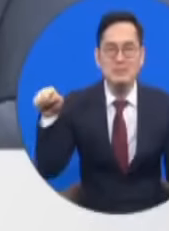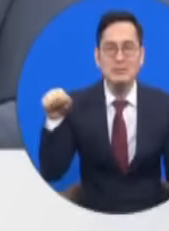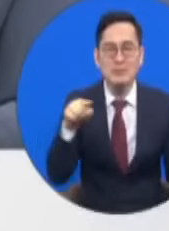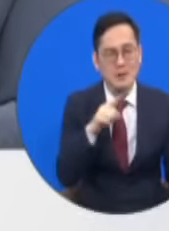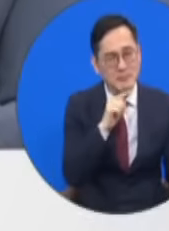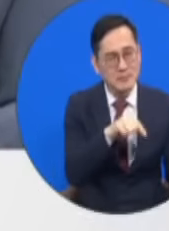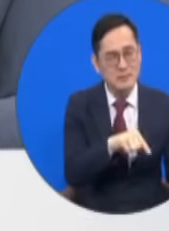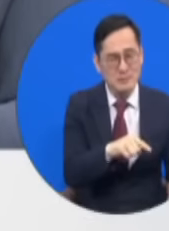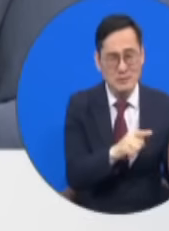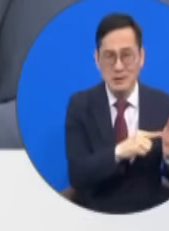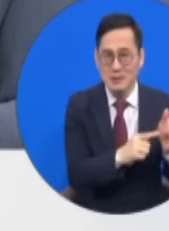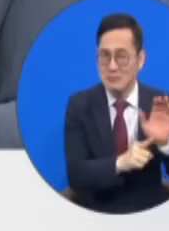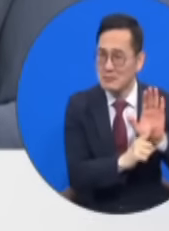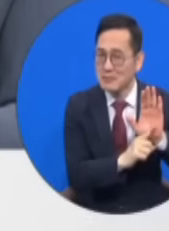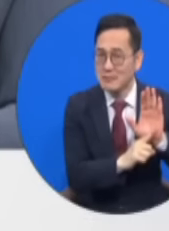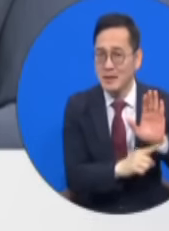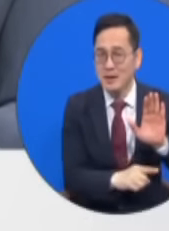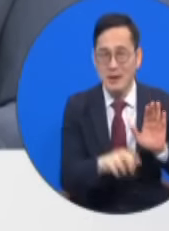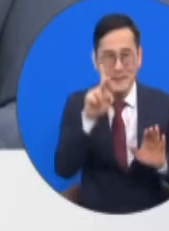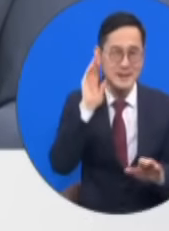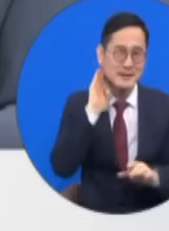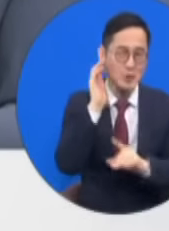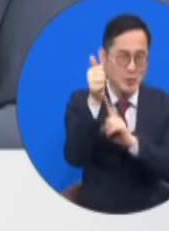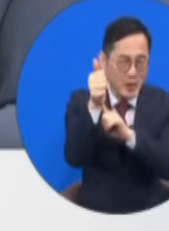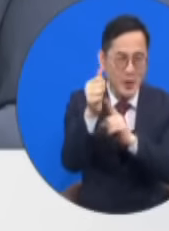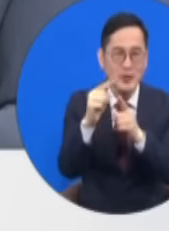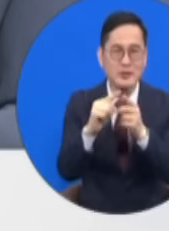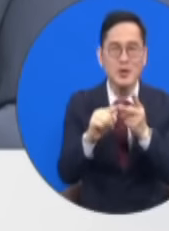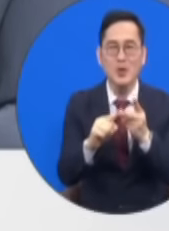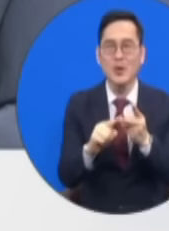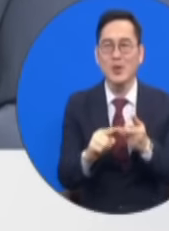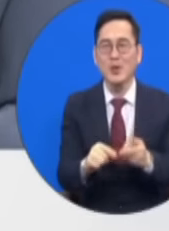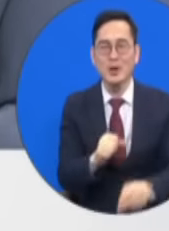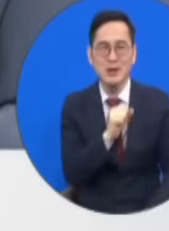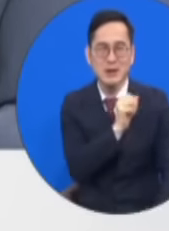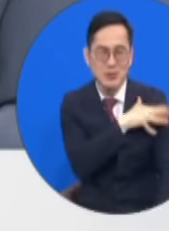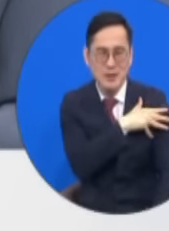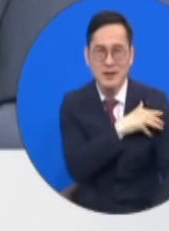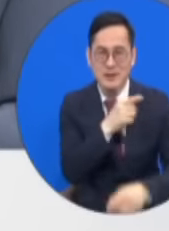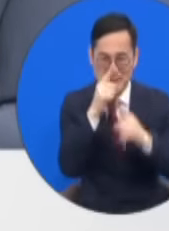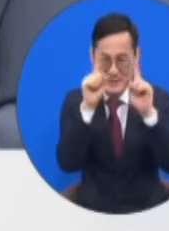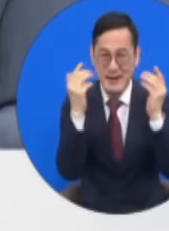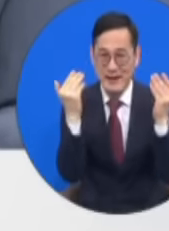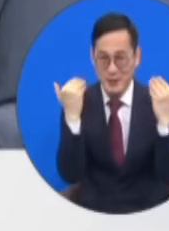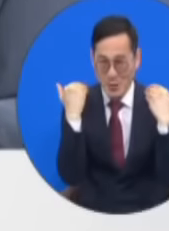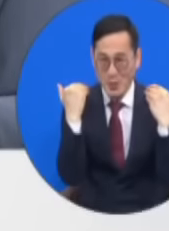전방위적이에요. 박정희 전 대통령, 이화여자 대학교의